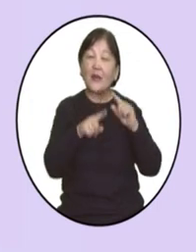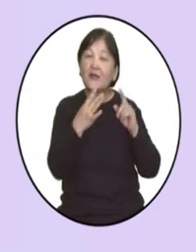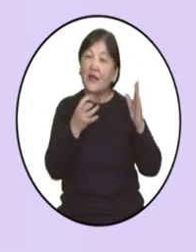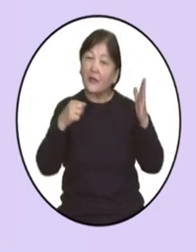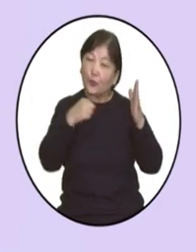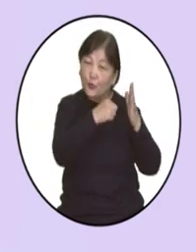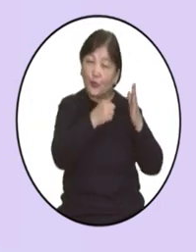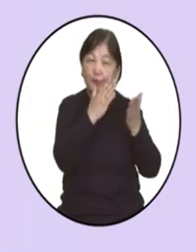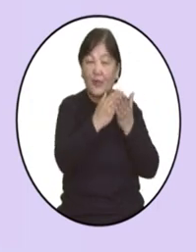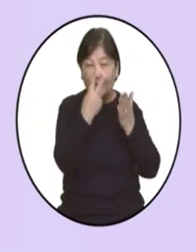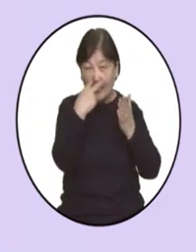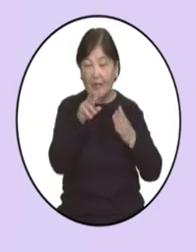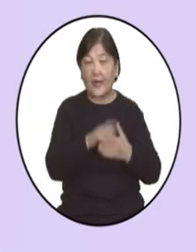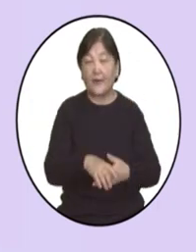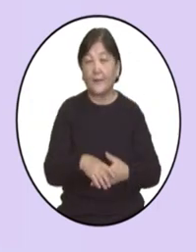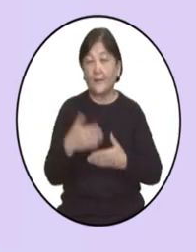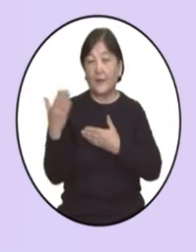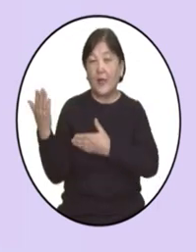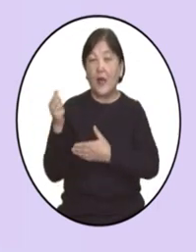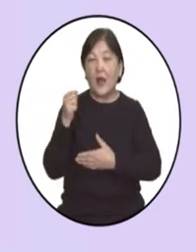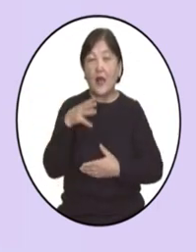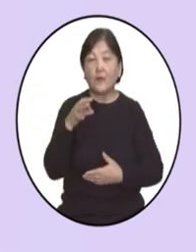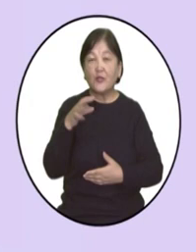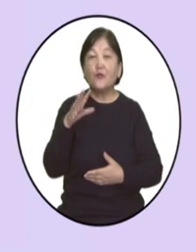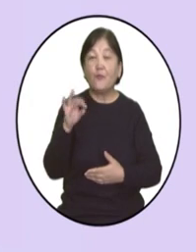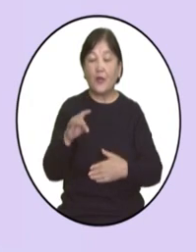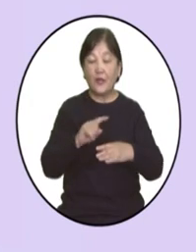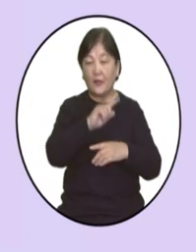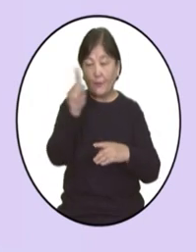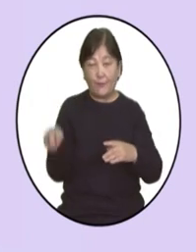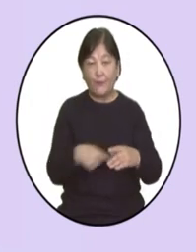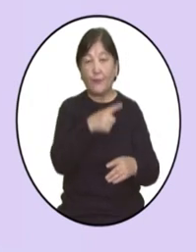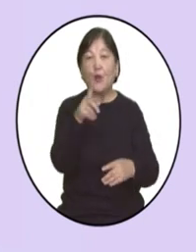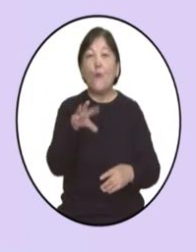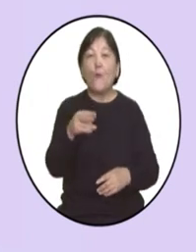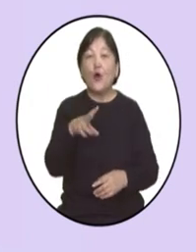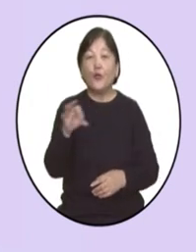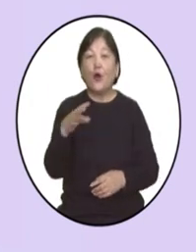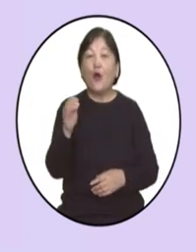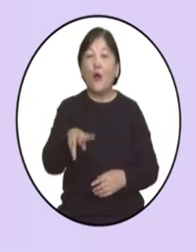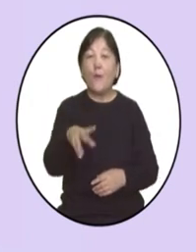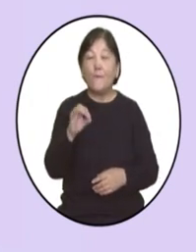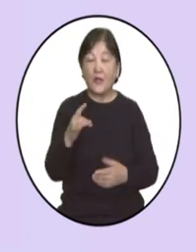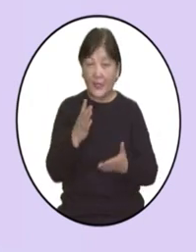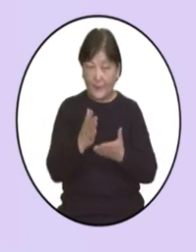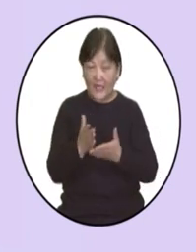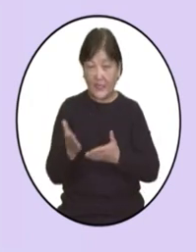энэ дээр талд нь хийн даралтыг эмчдэг, атмосферийн даралтыг эмчдэг манометр байж байна. За, энэ